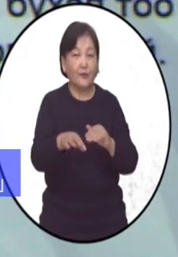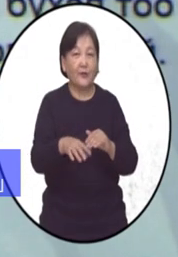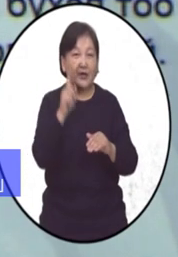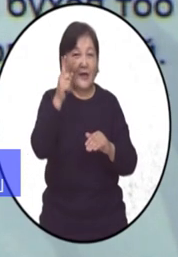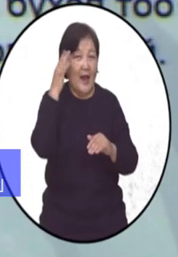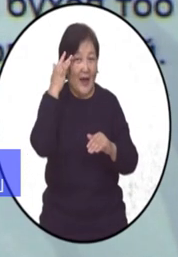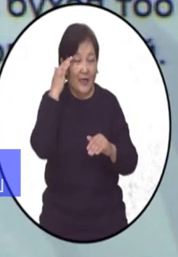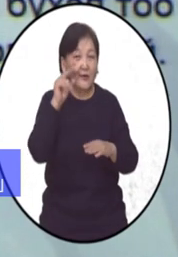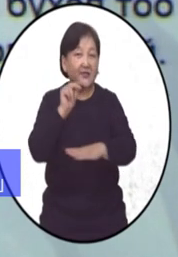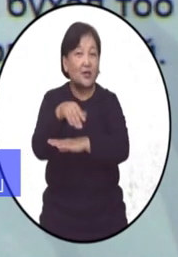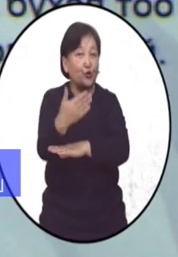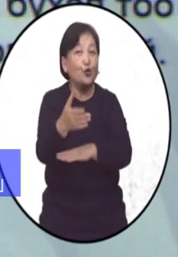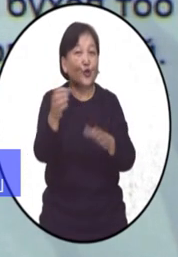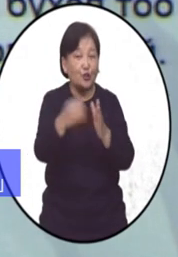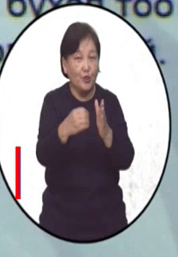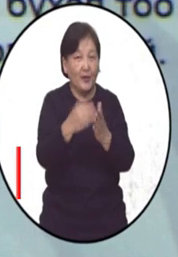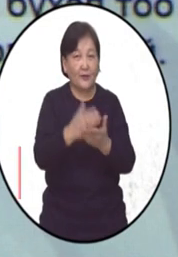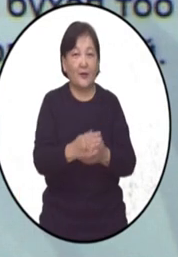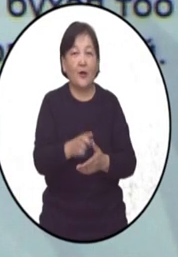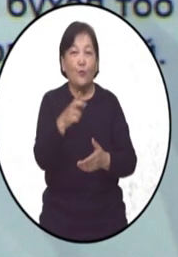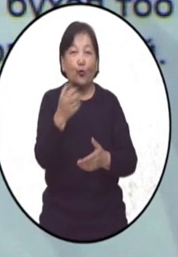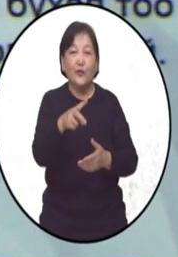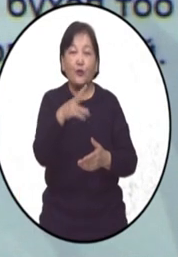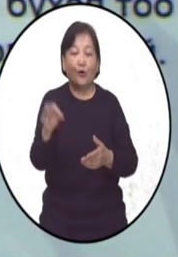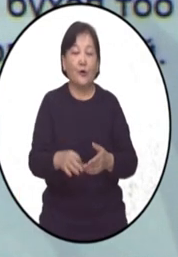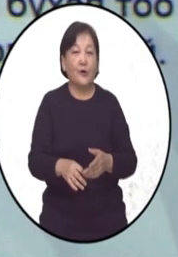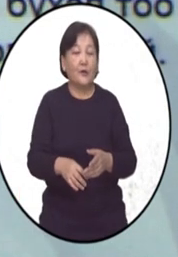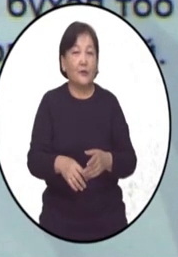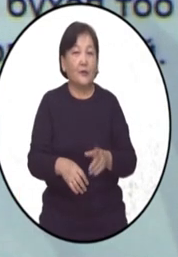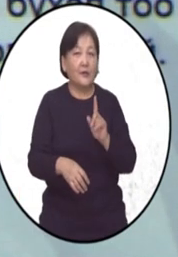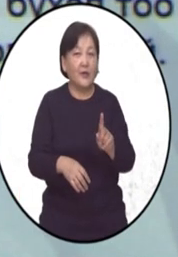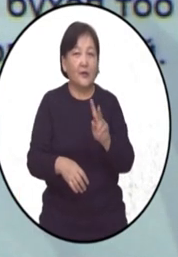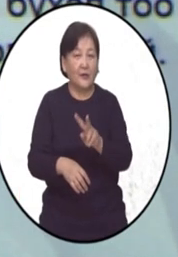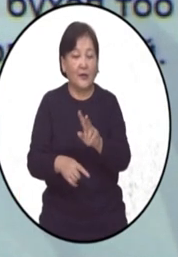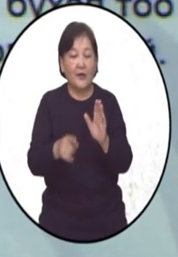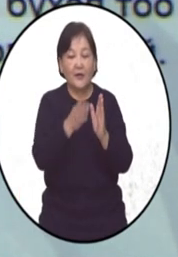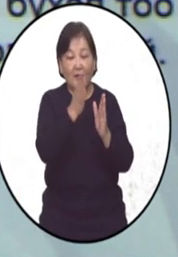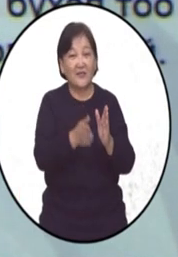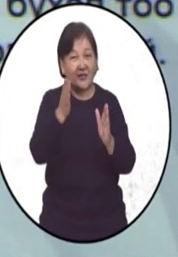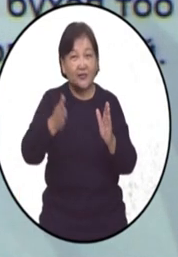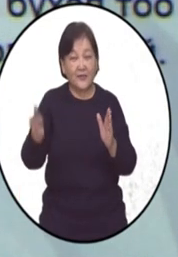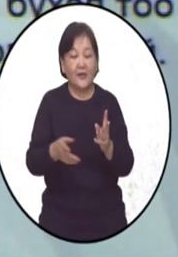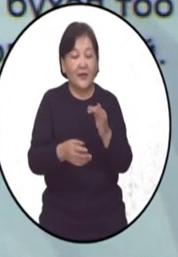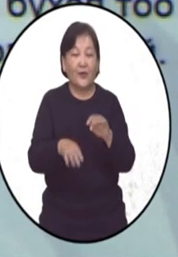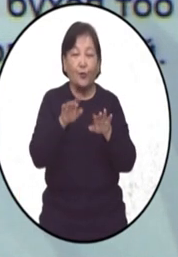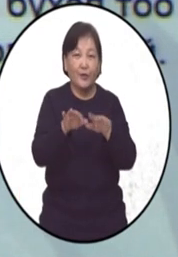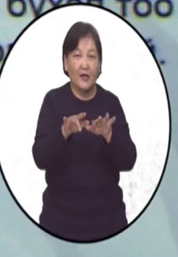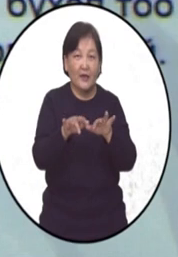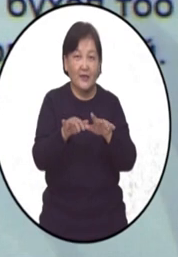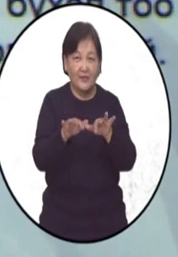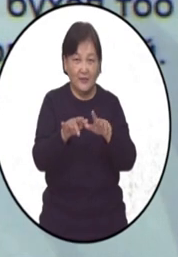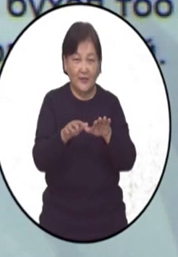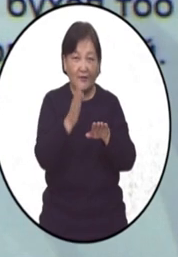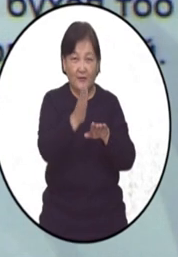замыг зааж өгөх хэрэгтэй. Тэгэхээр бүхэл тоог бол нэгжийн цифрээс нь эхлэн нэг нэгээр нь таслан аваад за тэгээ хэдэн удаа тэр нэгжийн цифрийг тасалж авж яах вэ